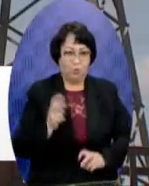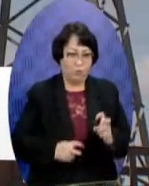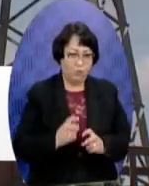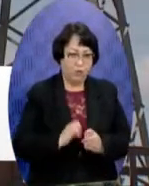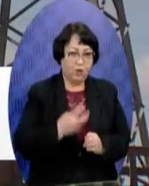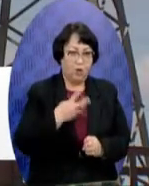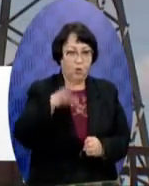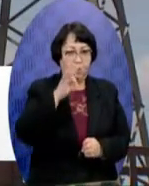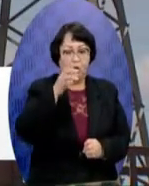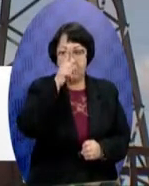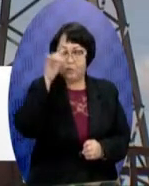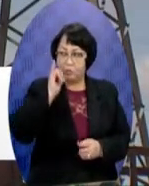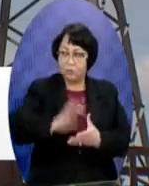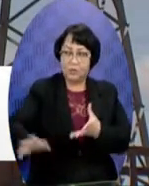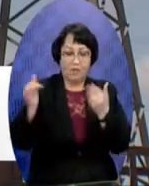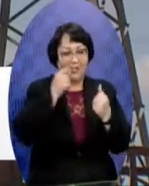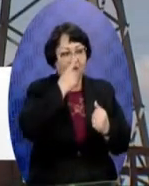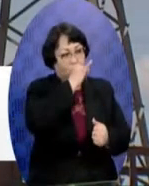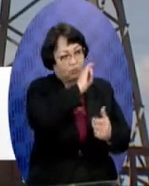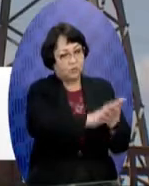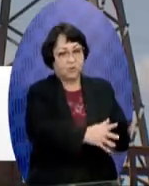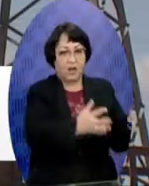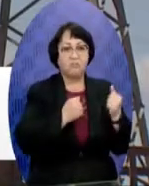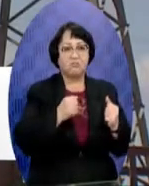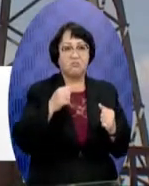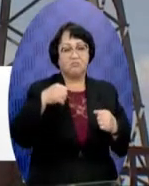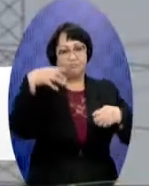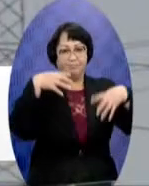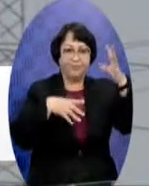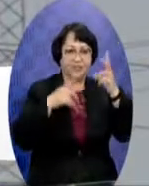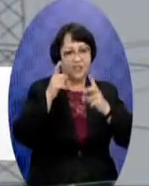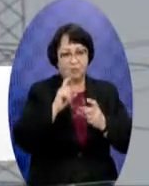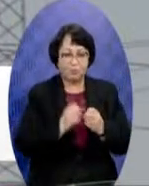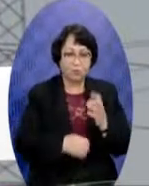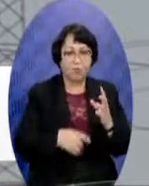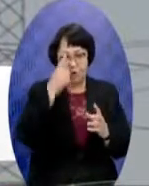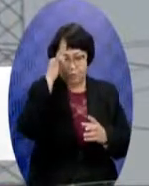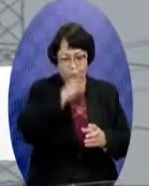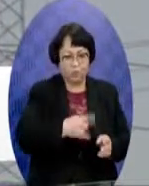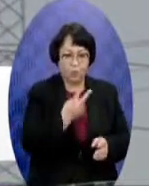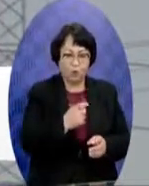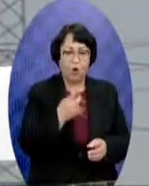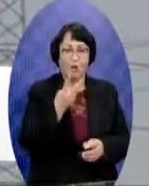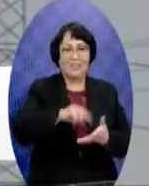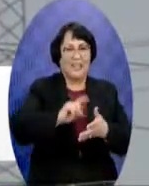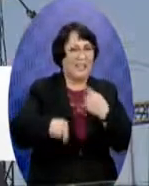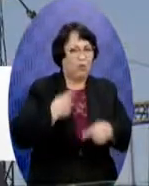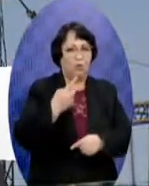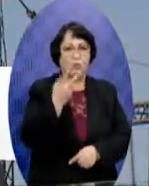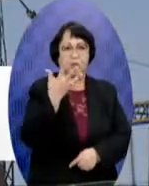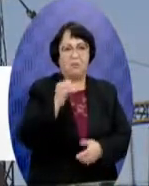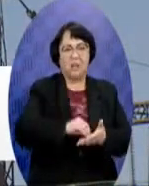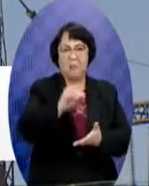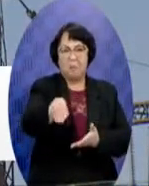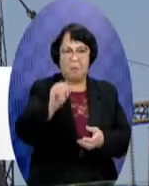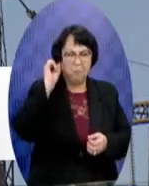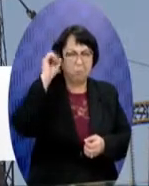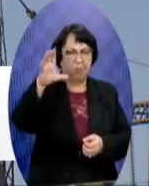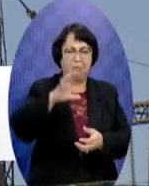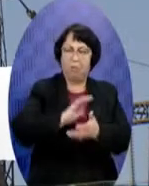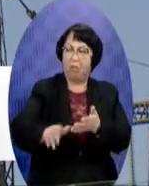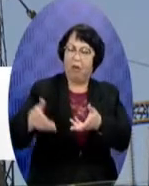20 гаруй хувийг Орос болон Хятад улсаас импортоор авдаг. Энэ нь дотоодын үнэнээс 2 дахин их буюу 250 орчим төгрөг. Ингэж авч байгаа эрчим хүчинд